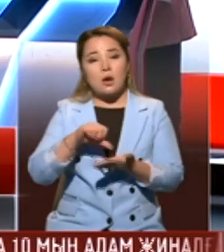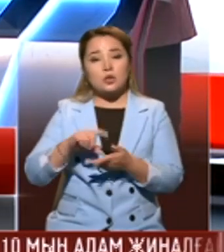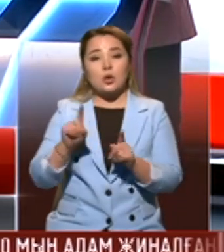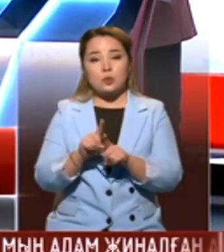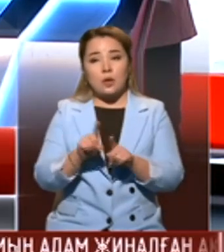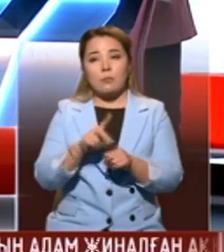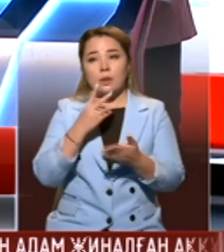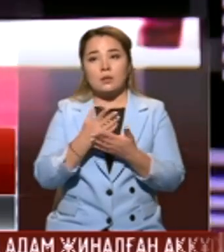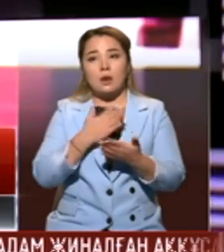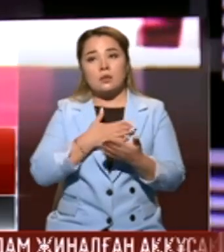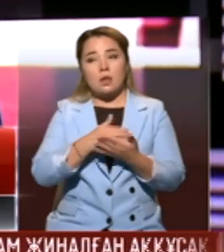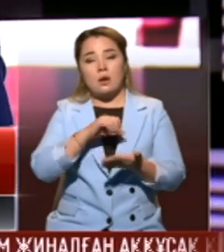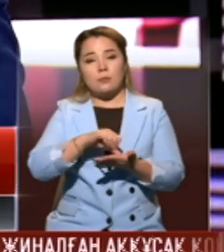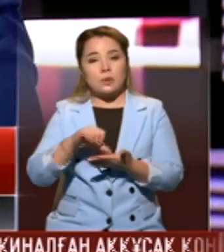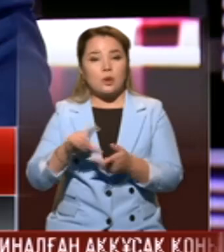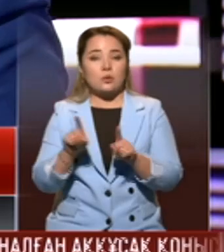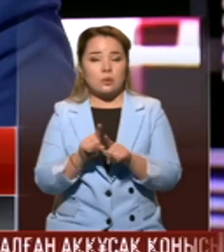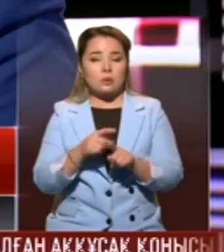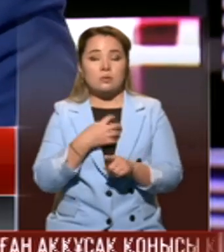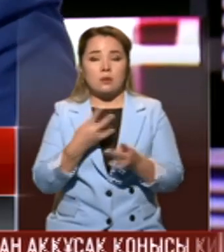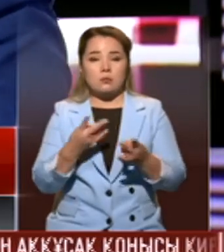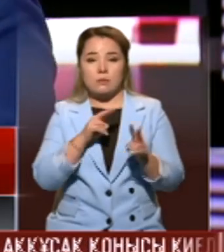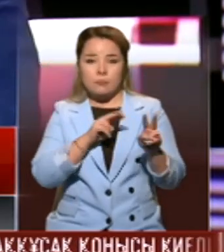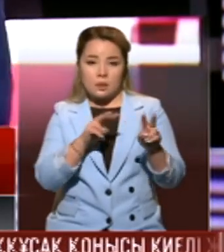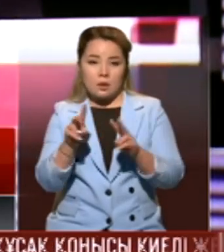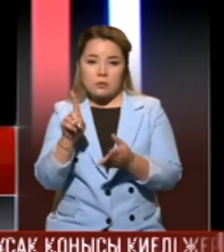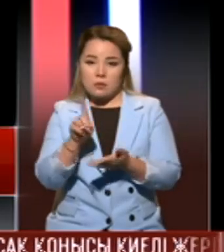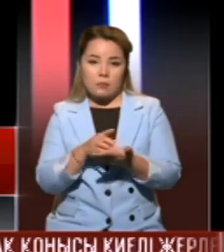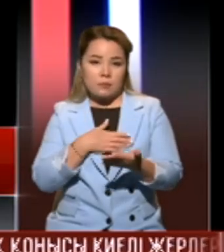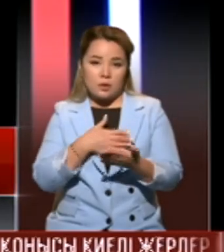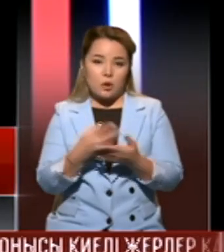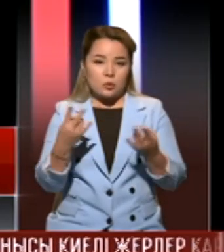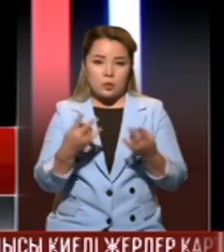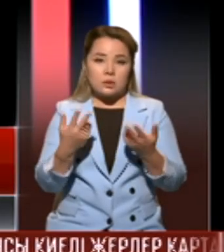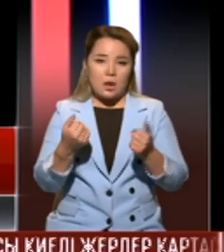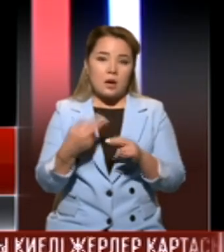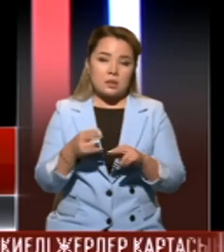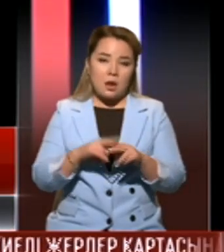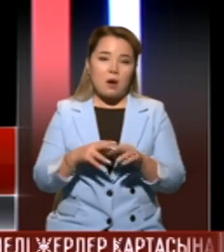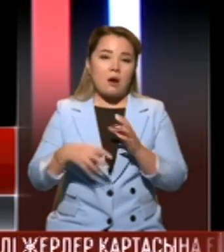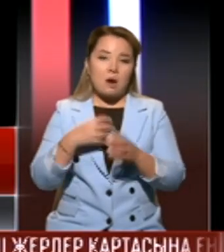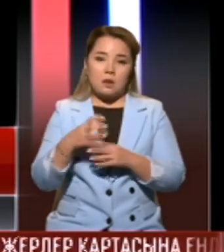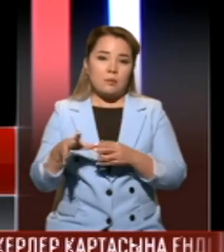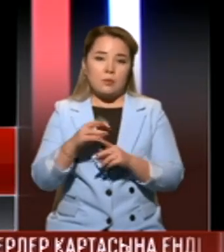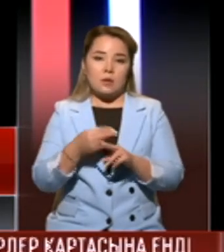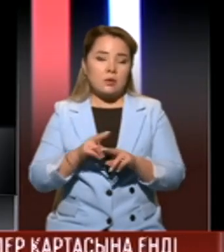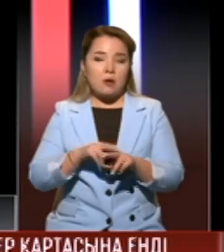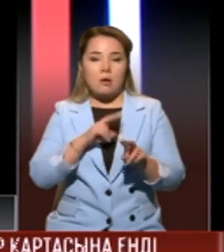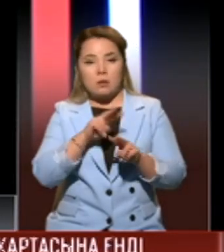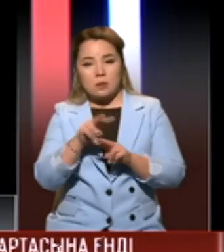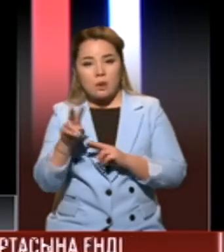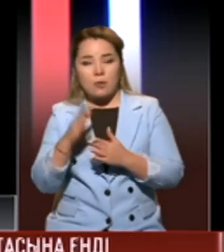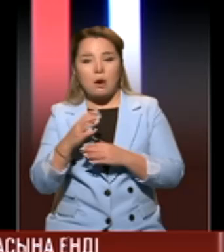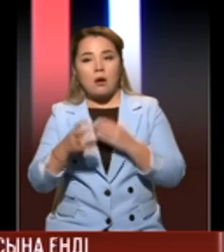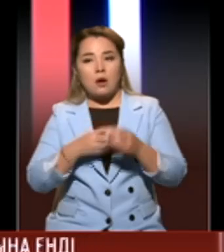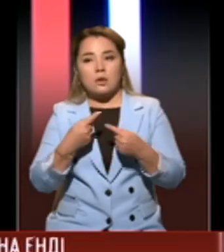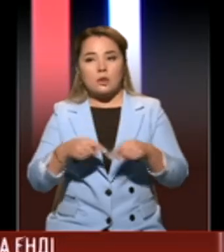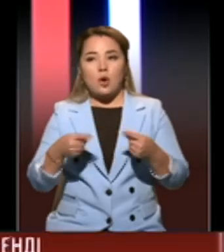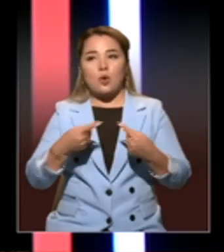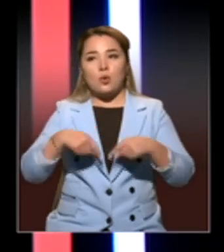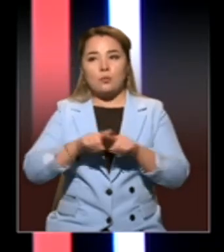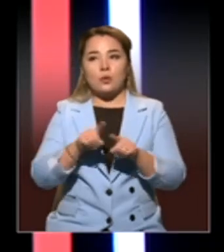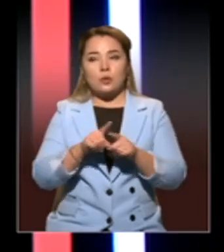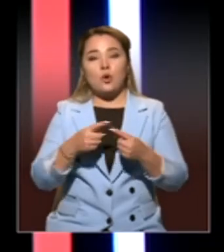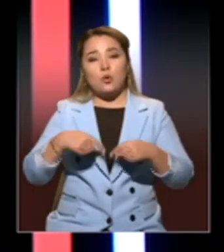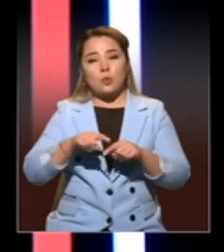ол легитимді болғаны маңызды. Иә. Өйткені әлем қарап отыр. Үшін бір халықаралық ұйымдар бар деген сияқты. Сайлау үшін